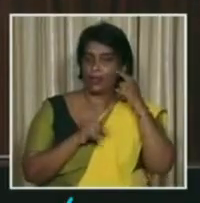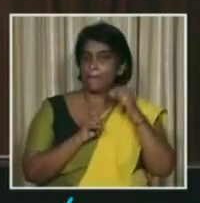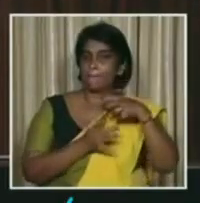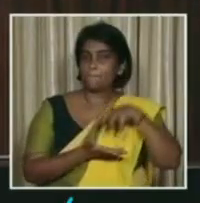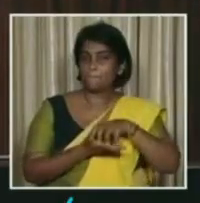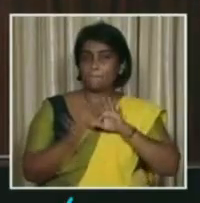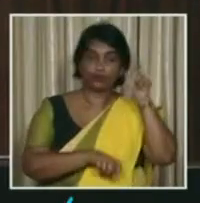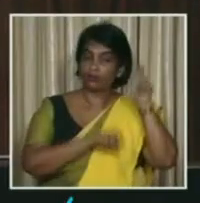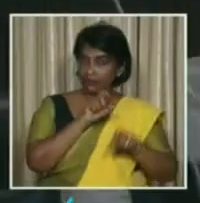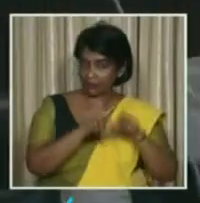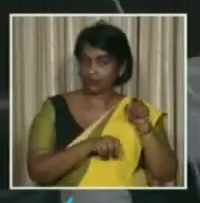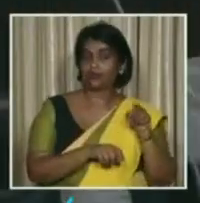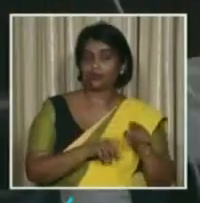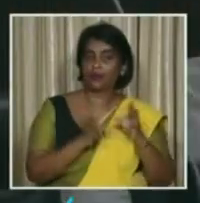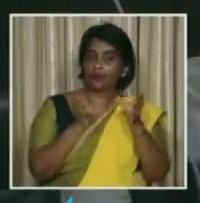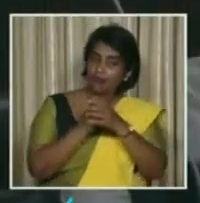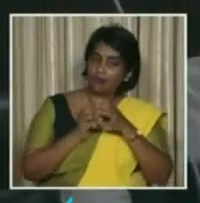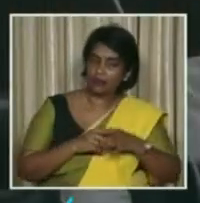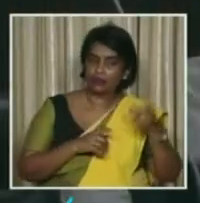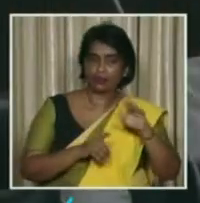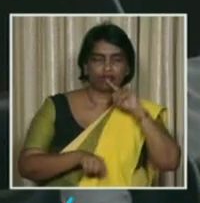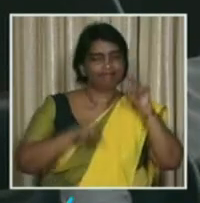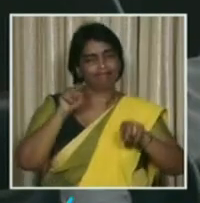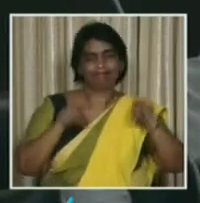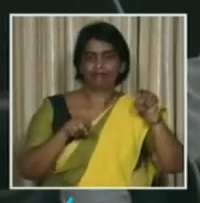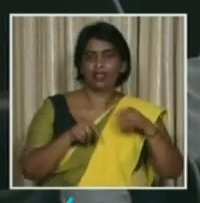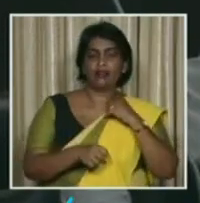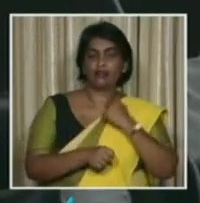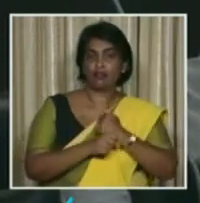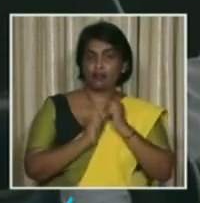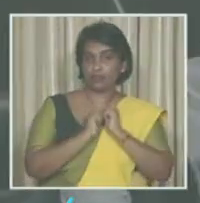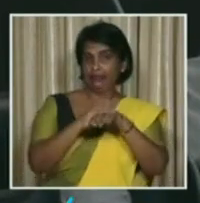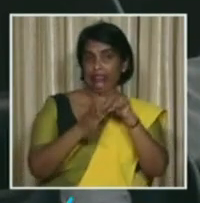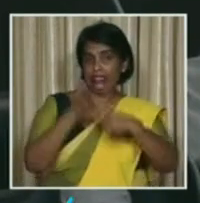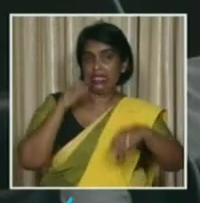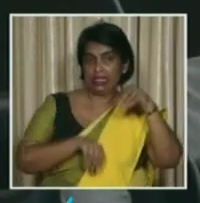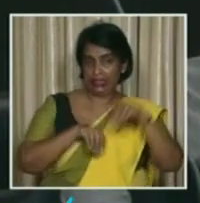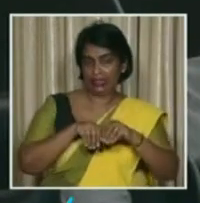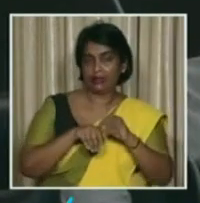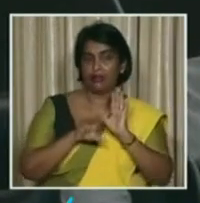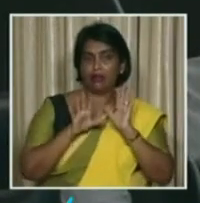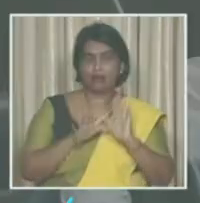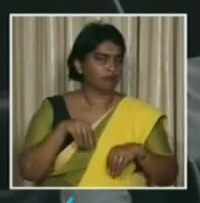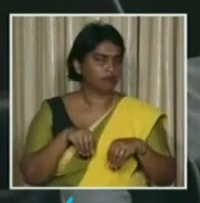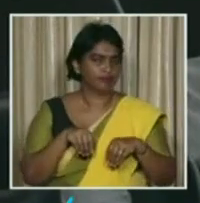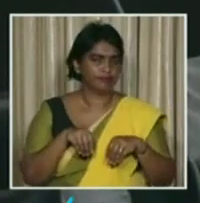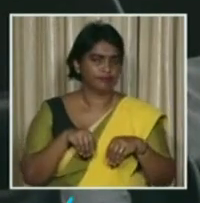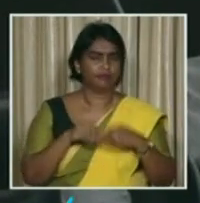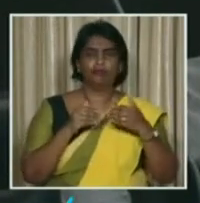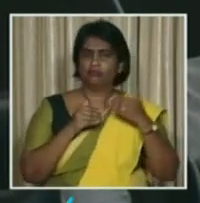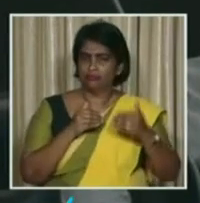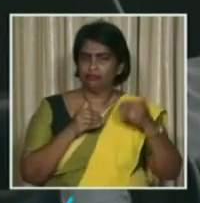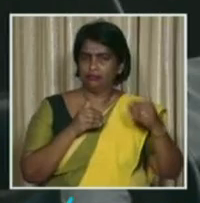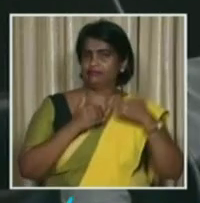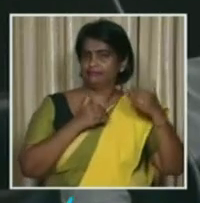පලාත්පාලන මැතිවරණයකට හැම පක්ෂයකම පාහේ අඩුවැඩි වශයෙන් රජයේ සේවකයන් ඉදිරිපත් කරලා තියෙනවා. නමුත් දැන් මේ පැතිවරණය දිගින් දිගටම